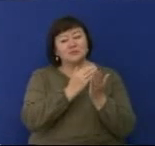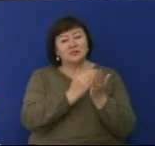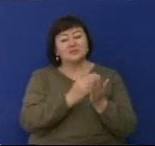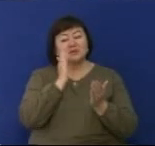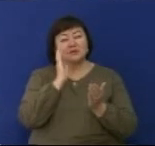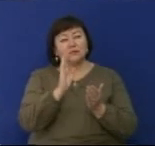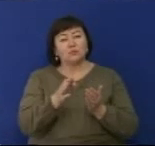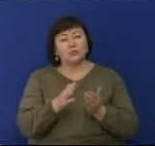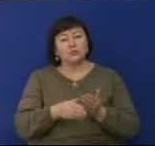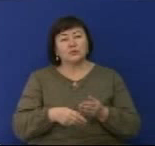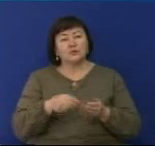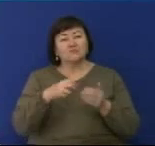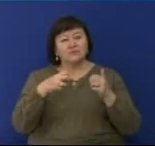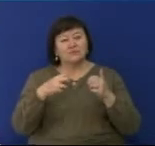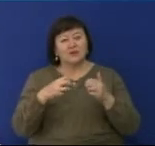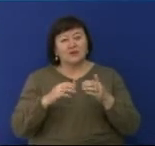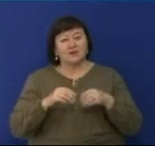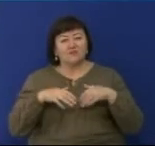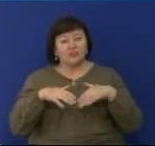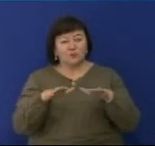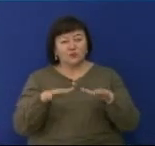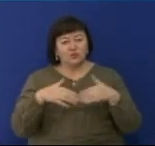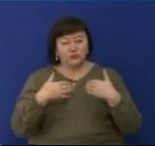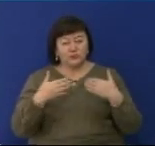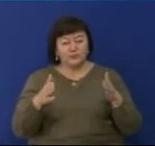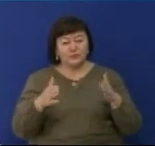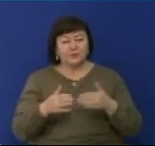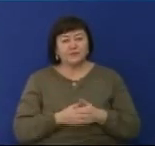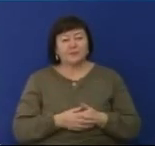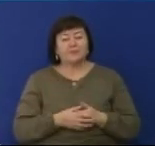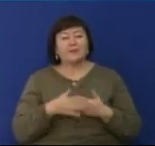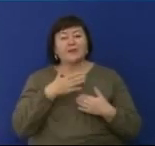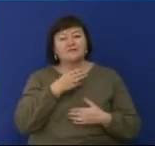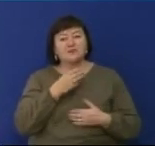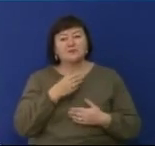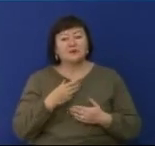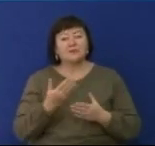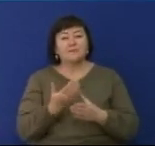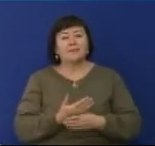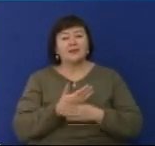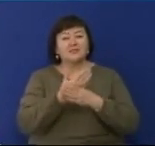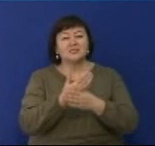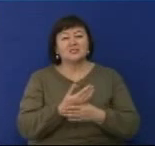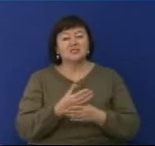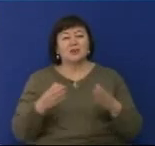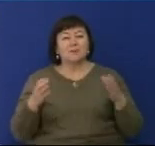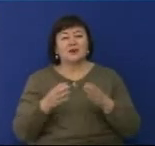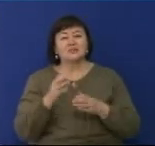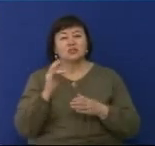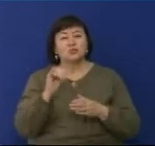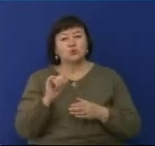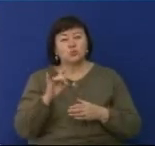учебных заведений в семье при поддержке городского филиала партии нур отан состоялась республиканская